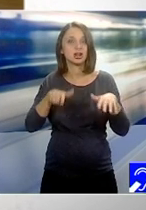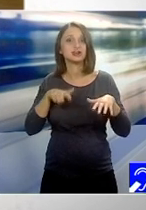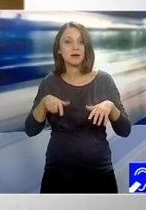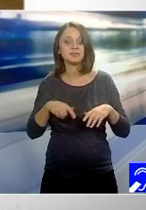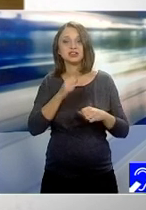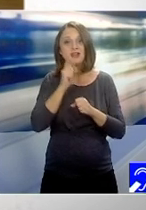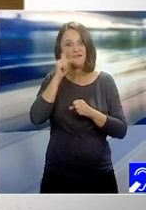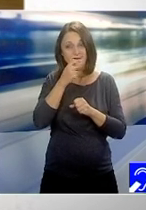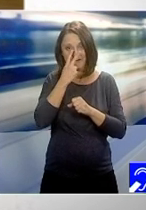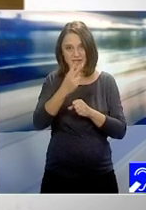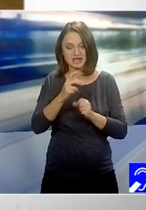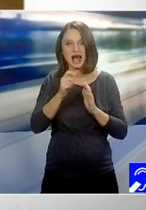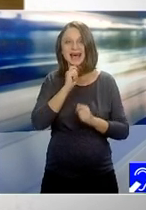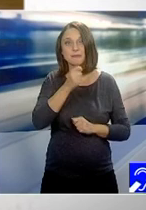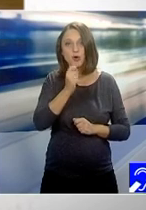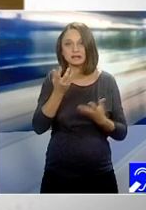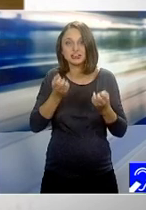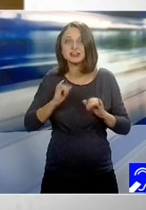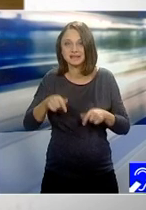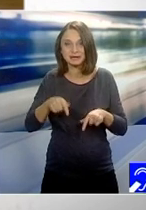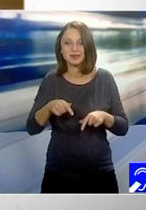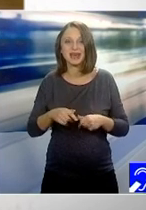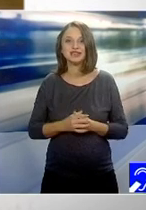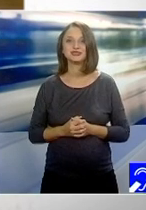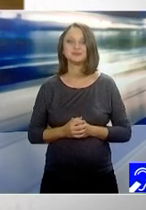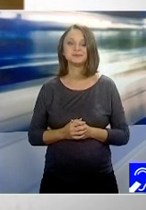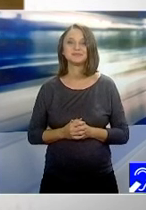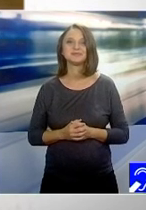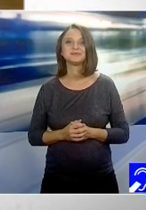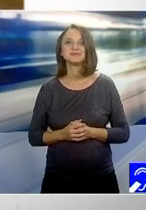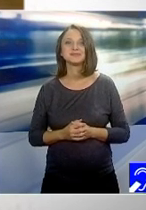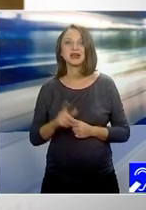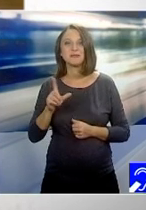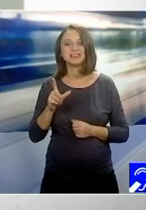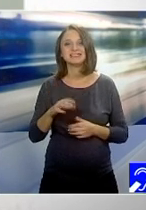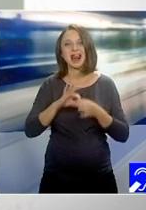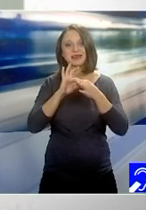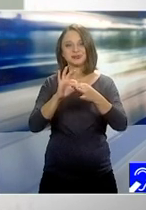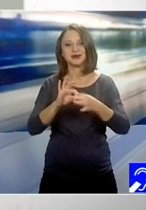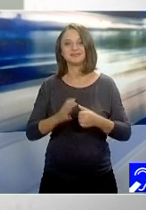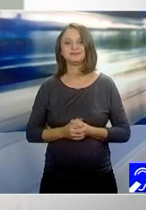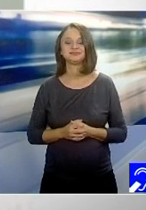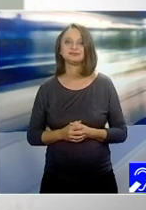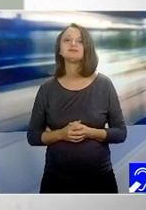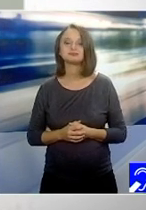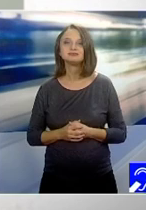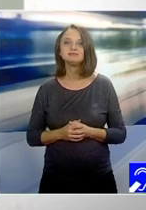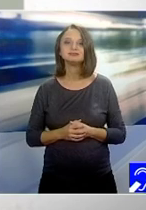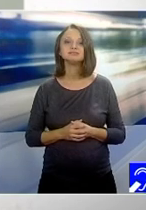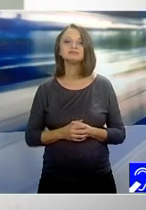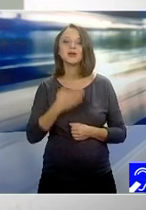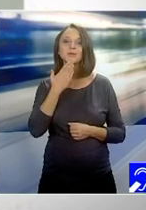reportaj despre ceea ce se întâmplă în această seară aici la Casino. Luminița, înapoi la tine. Mulțumesc,